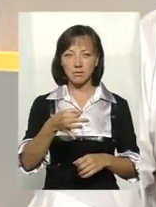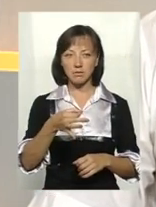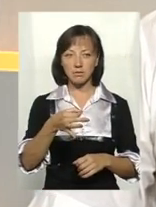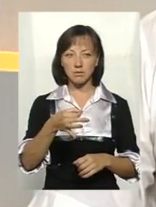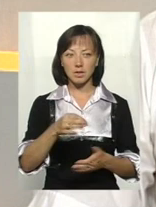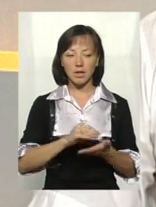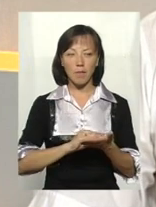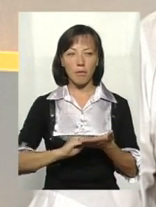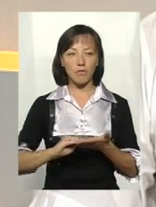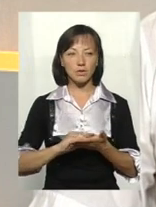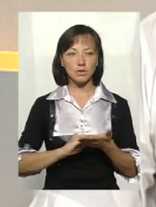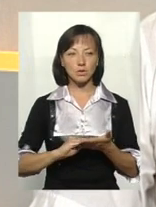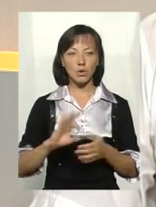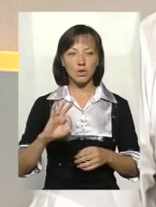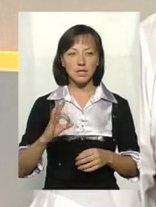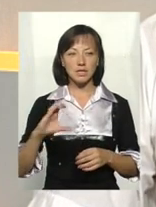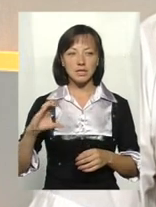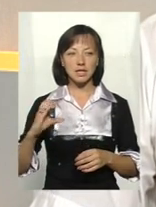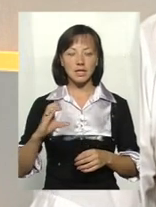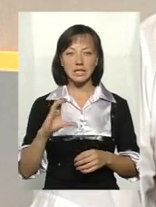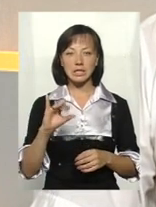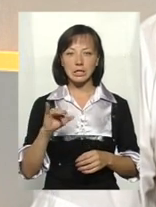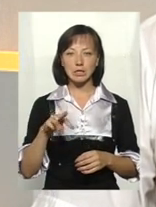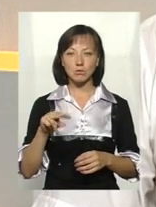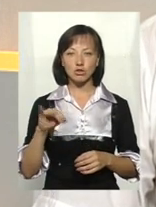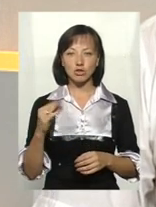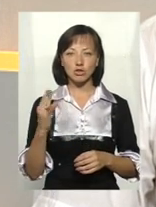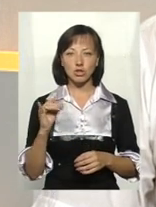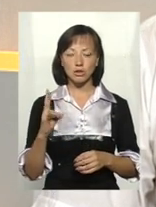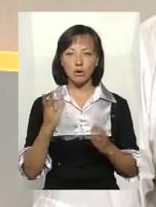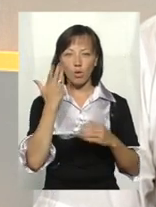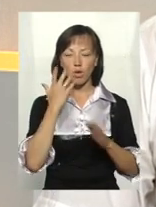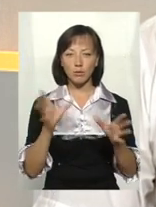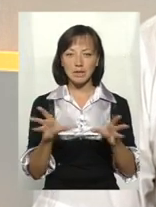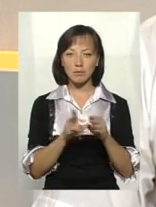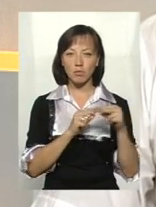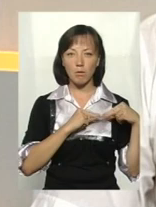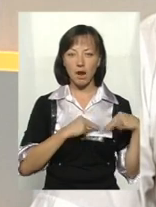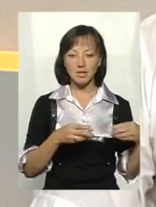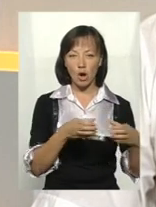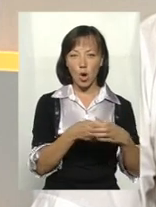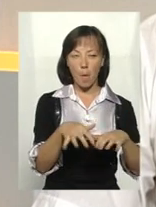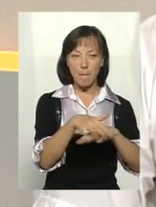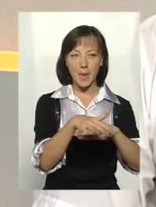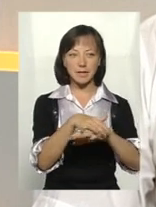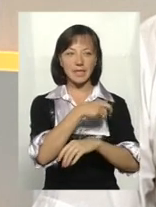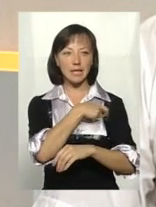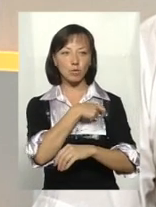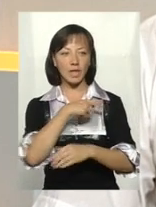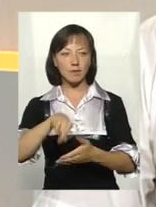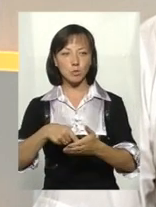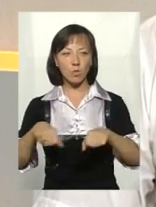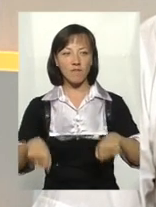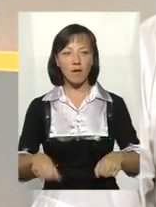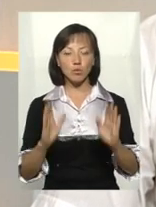і повторитися, Олександр Сергійович Семчишин казав, коли буде співпраця громади, депутатів та міської влади, тоді